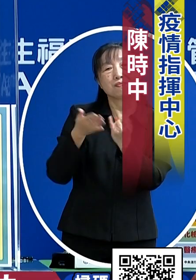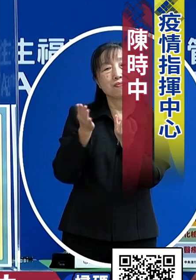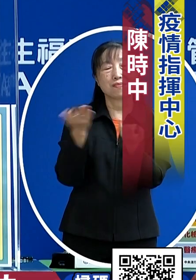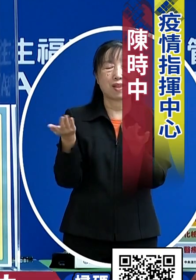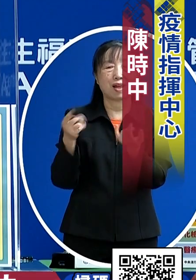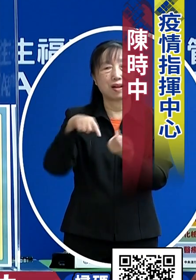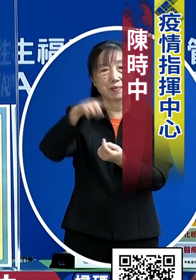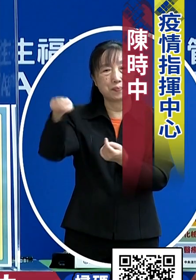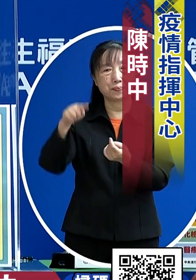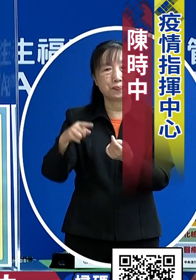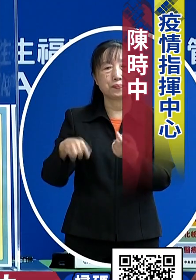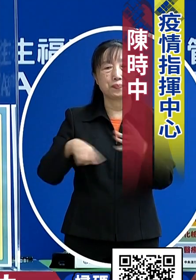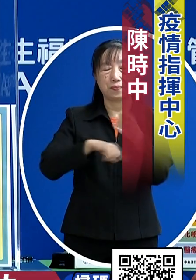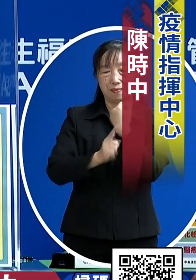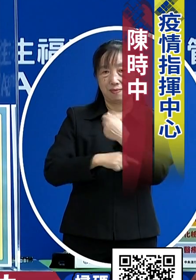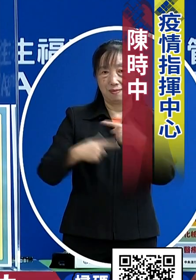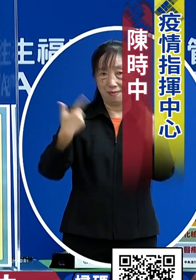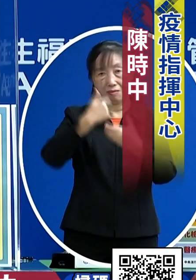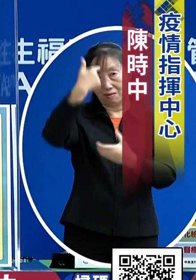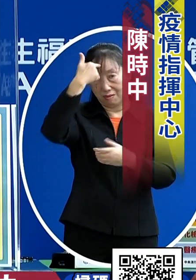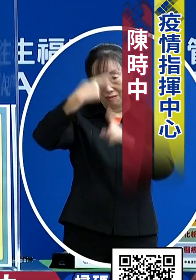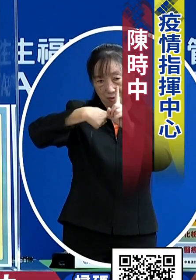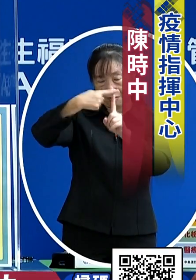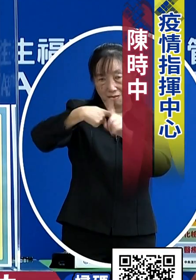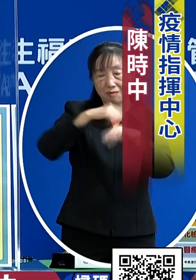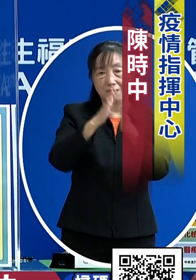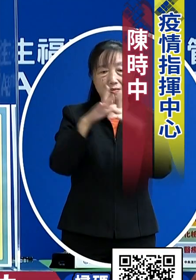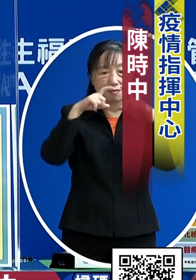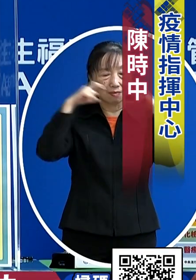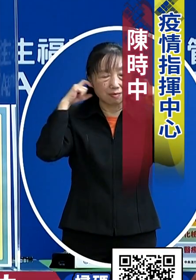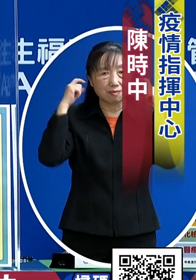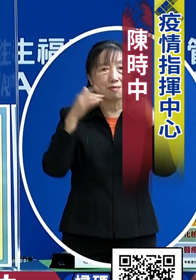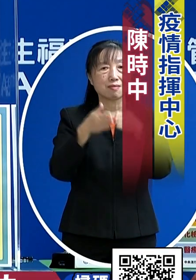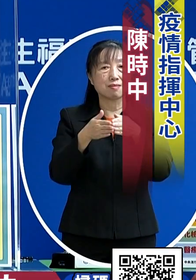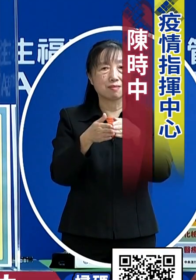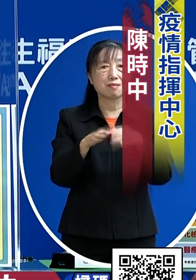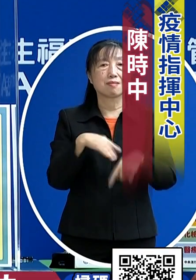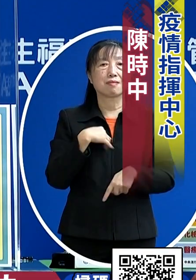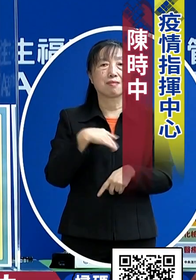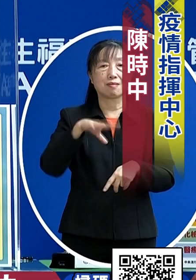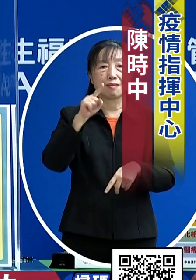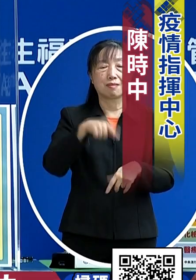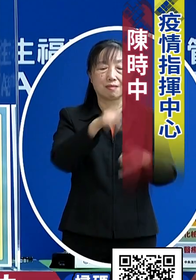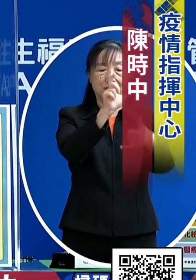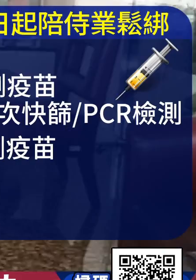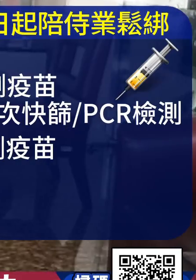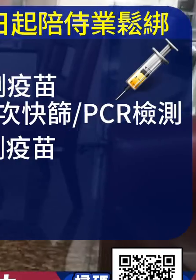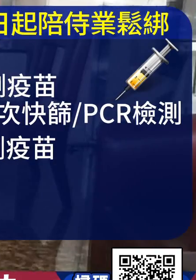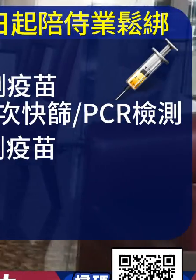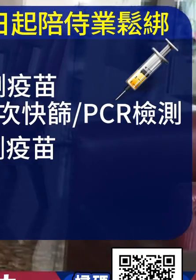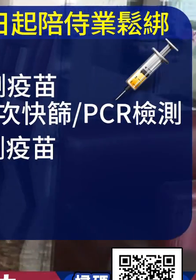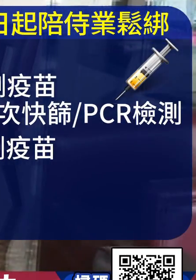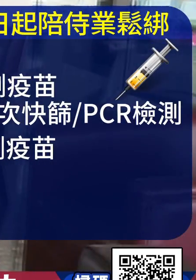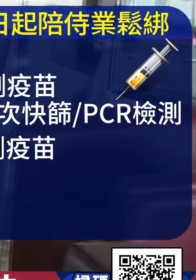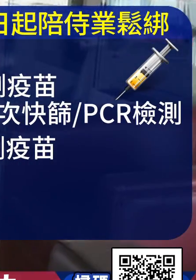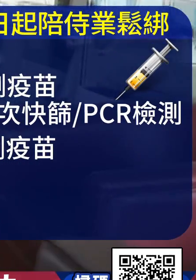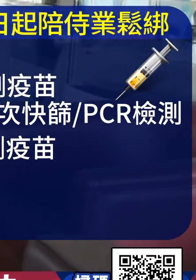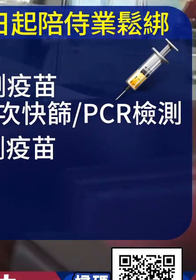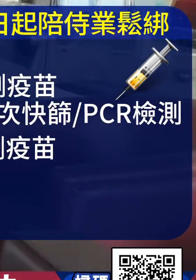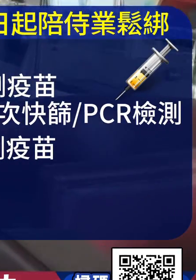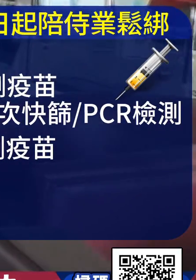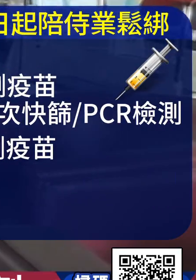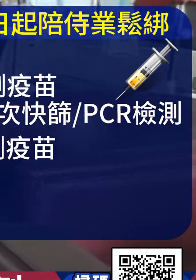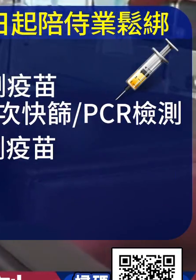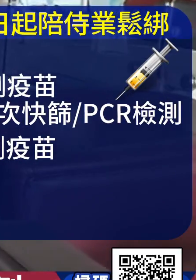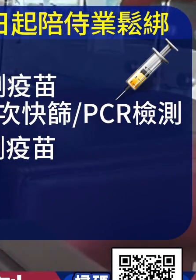有陪侍服务的合法休闲娱乐场所，全程戴口罩，从业人健康监测，良好通风。 从16号开始，有陪